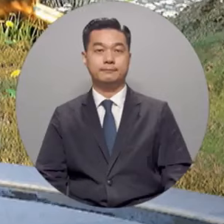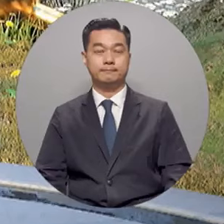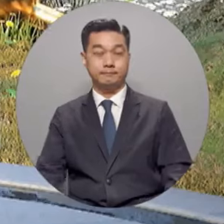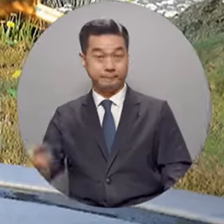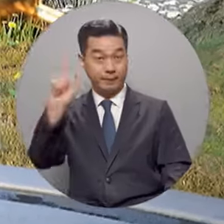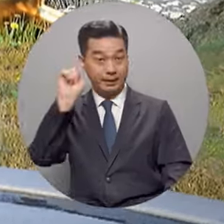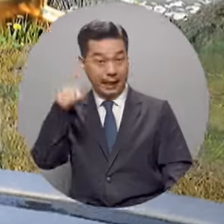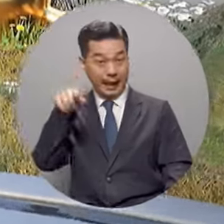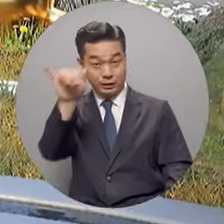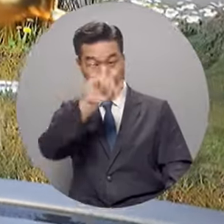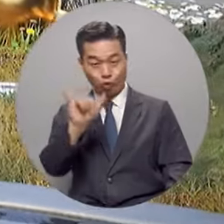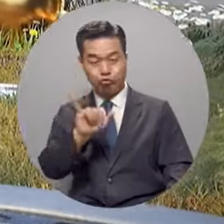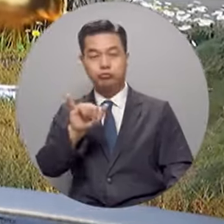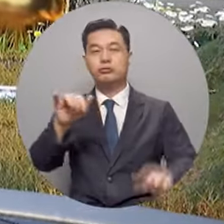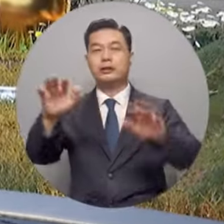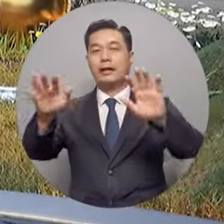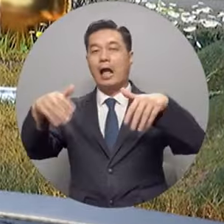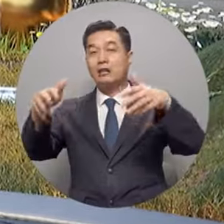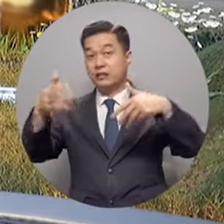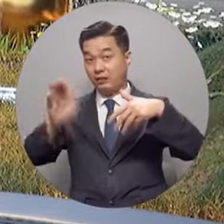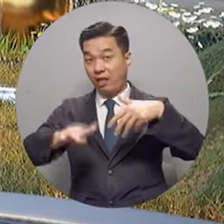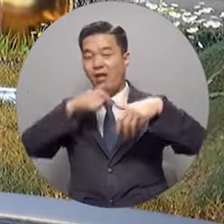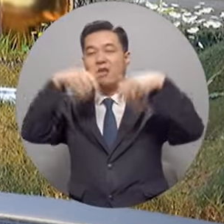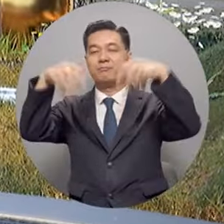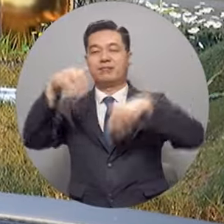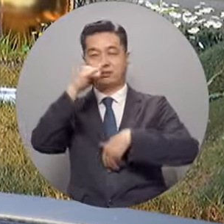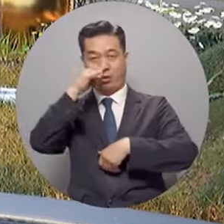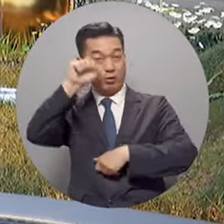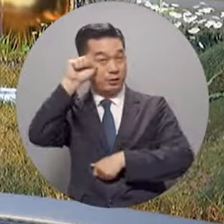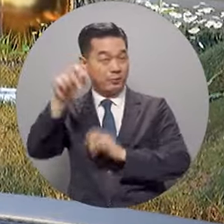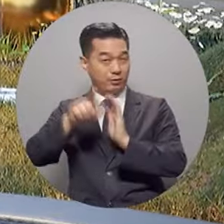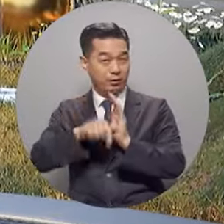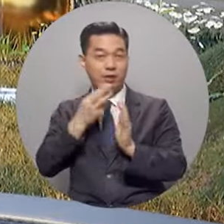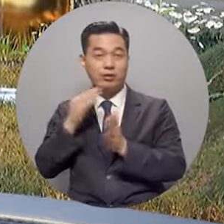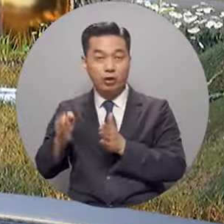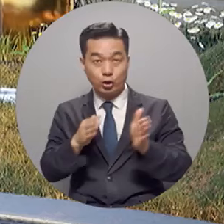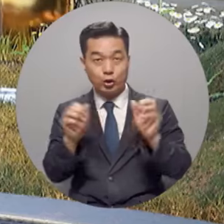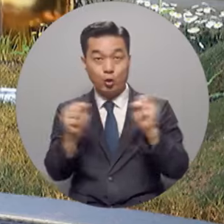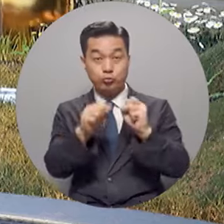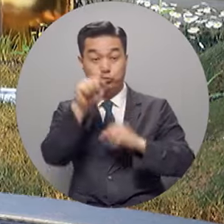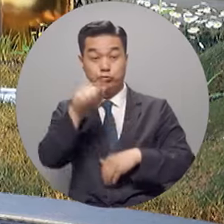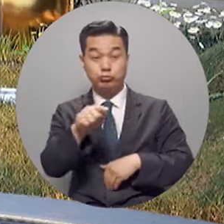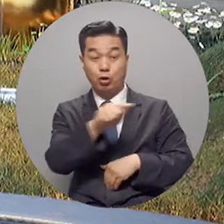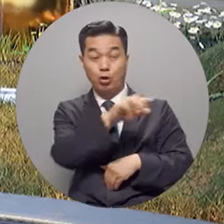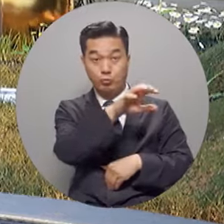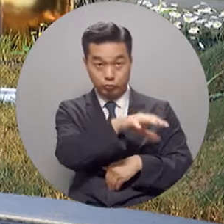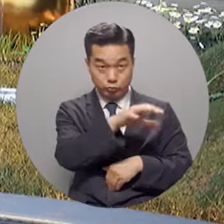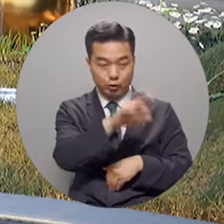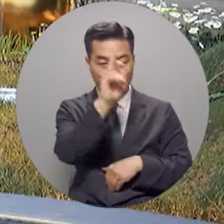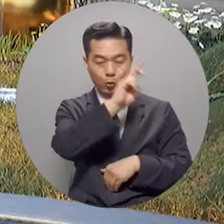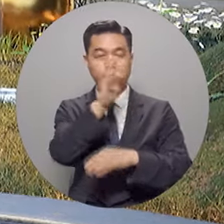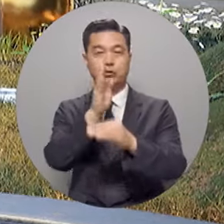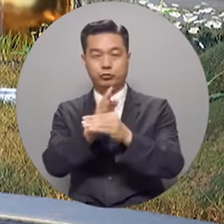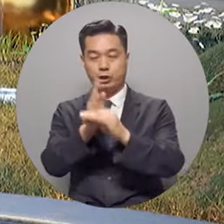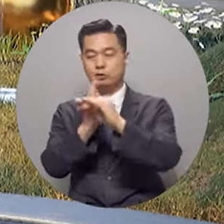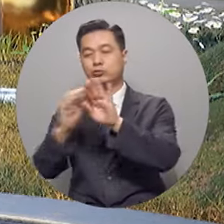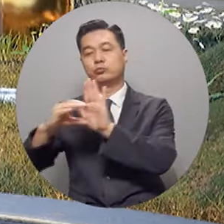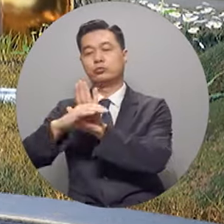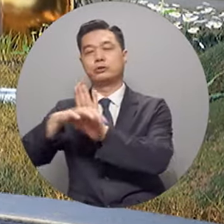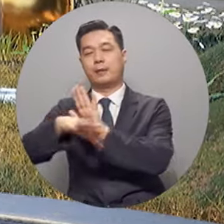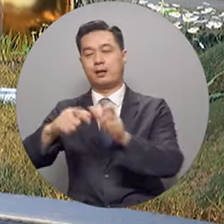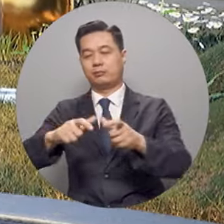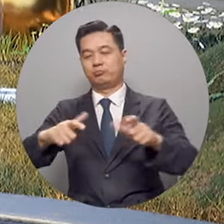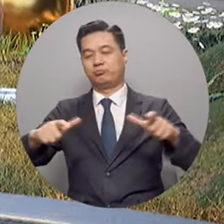내일은 전국에 가을비가 내리겠습니다. 비는 새벽에 경기 북서부를 시작으로 오전 중에는 그 밖에 중부지방으로도